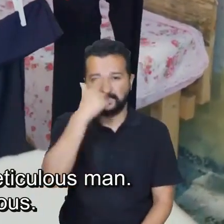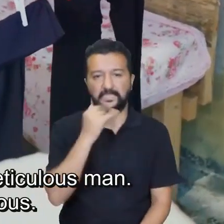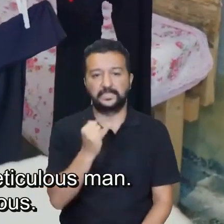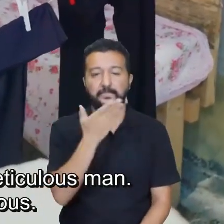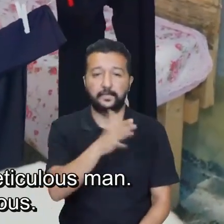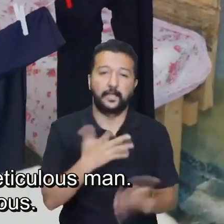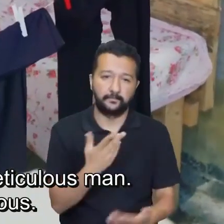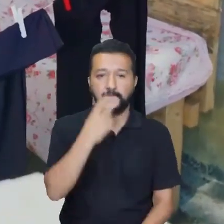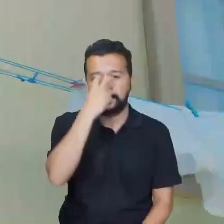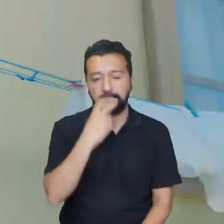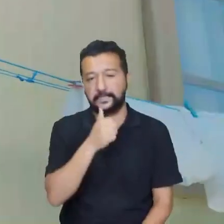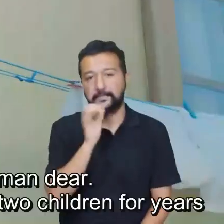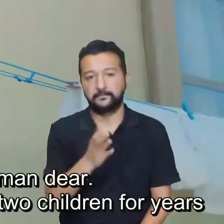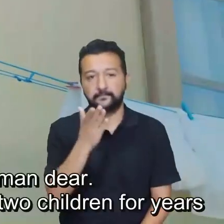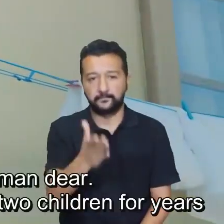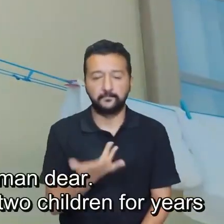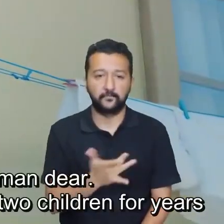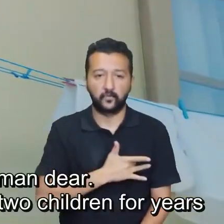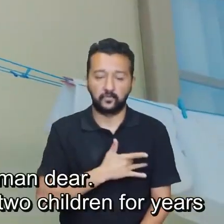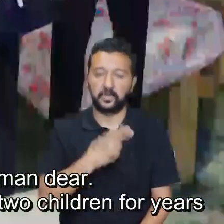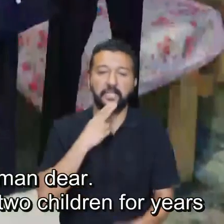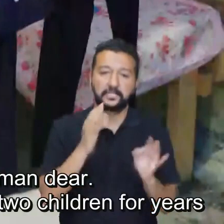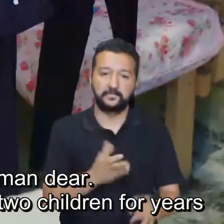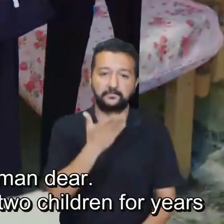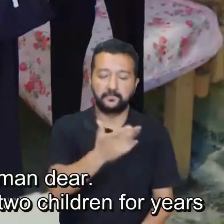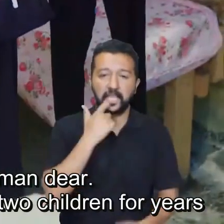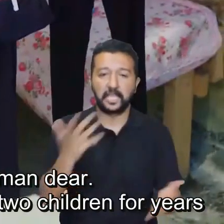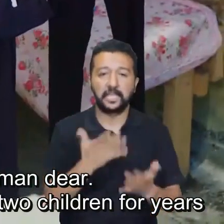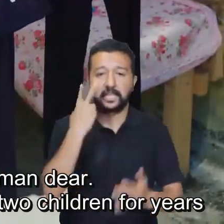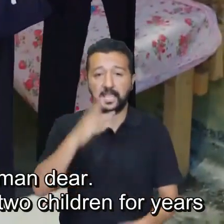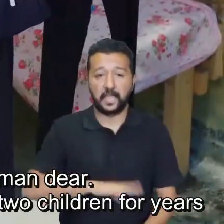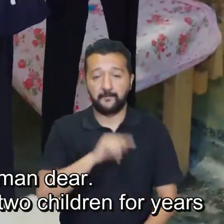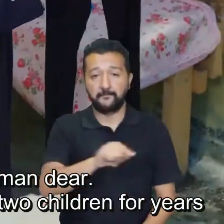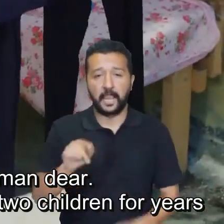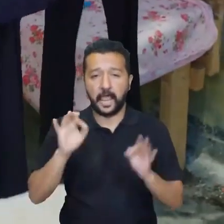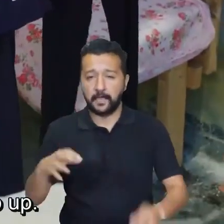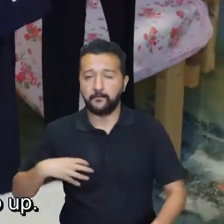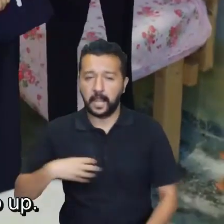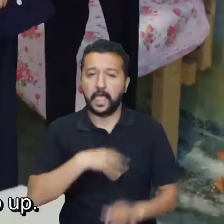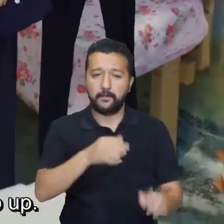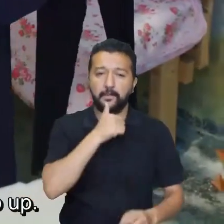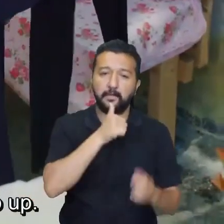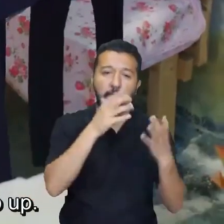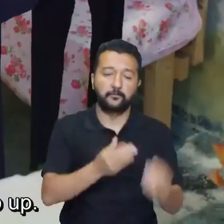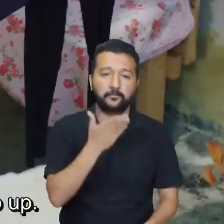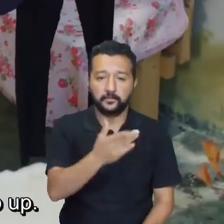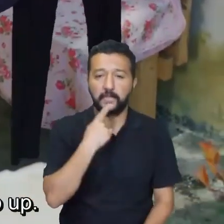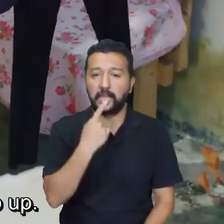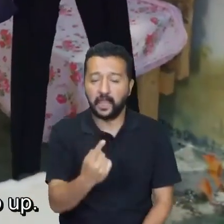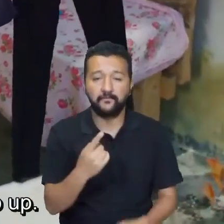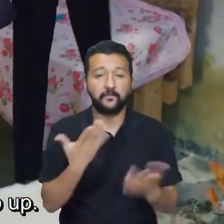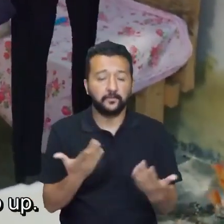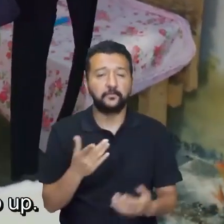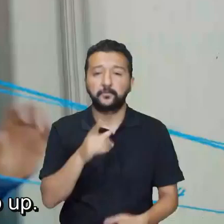Meymenetsiz ama titiz. Yürekli kadın canım. Yıllardır iki evladına hem ana hem baba oldum. Gık